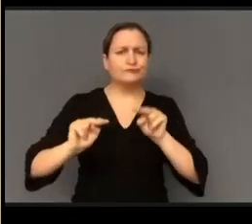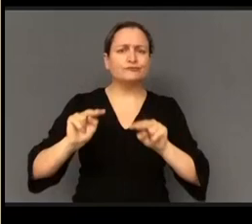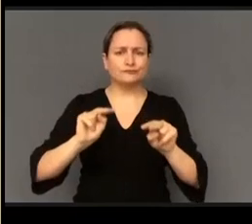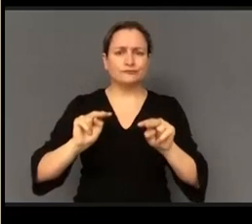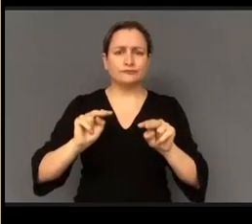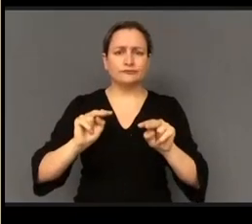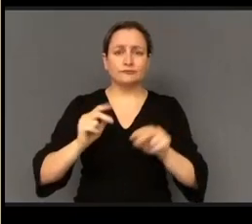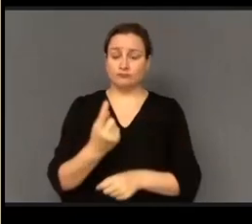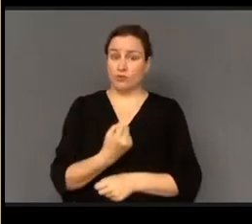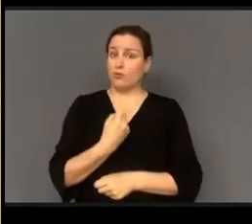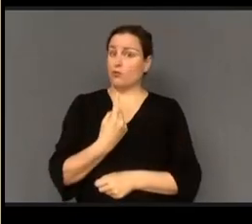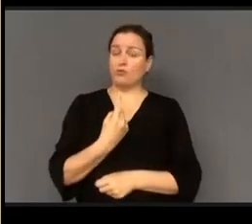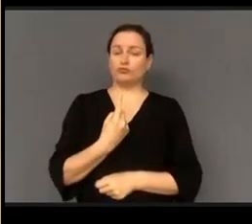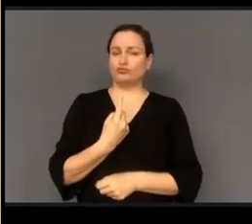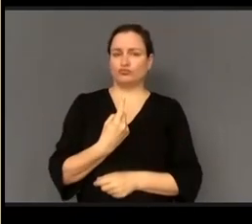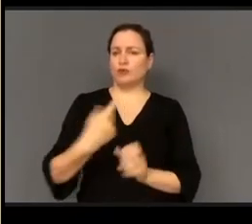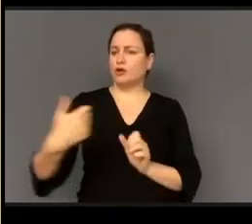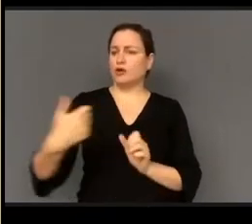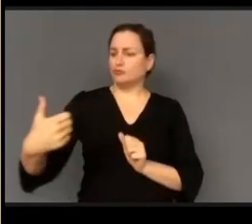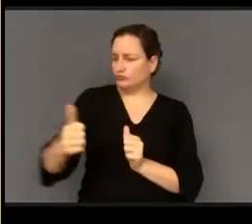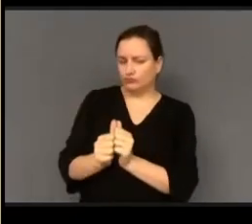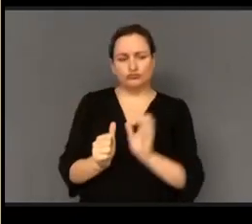de ses différentes parties prenantes.